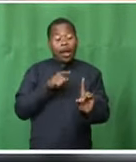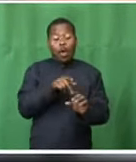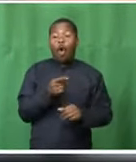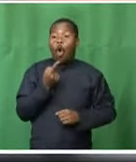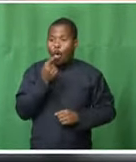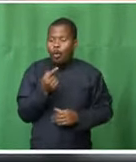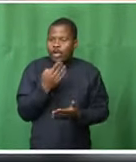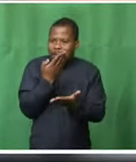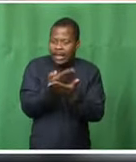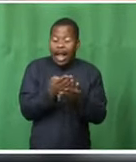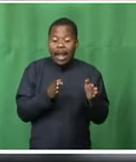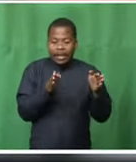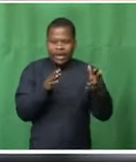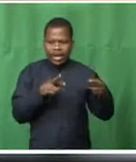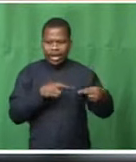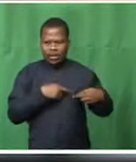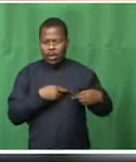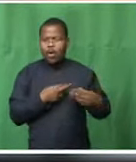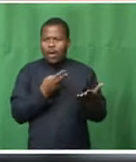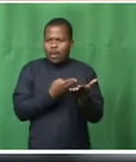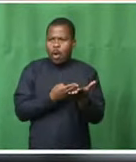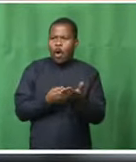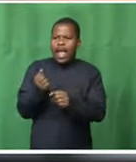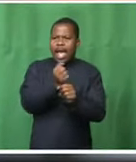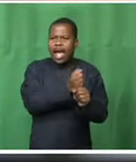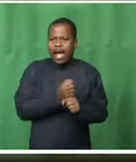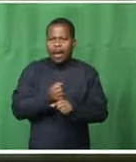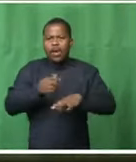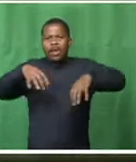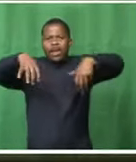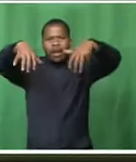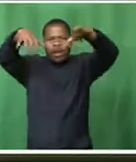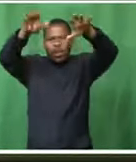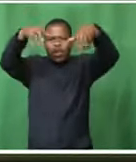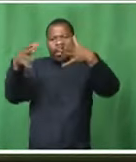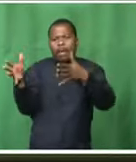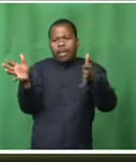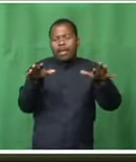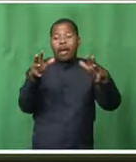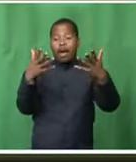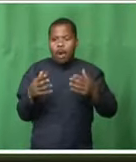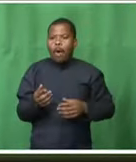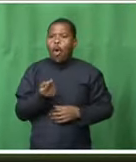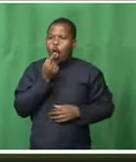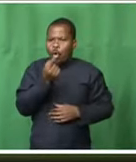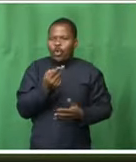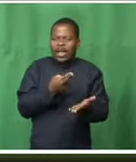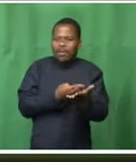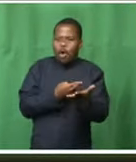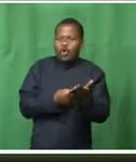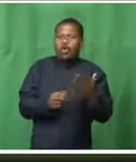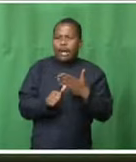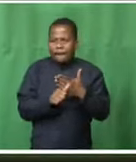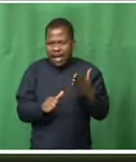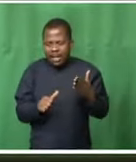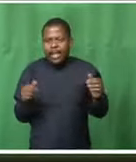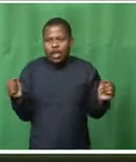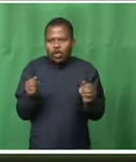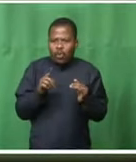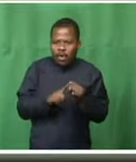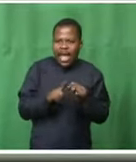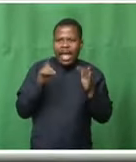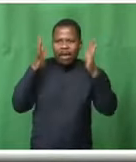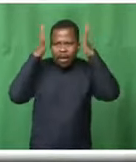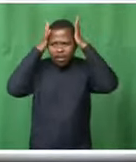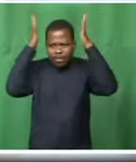lababuka simo selitulu khona eveni lase-Ivory Coast kuthi bamane babanike umbiko ukuthi simo selitulu sibanjani kuyo inyanga yenhlaba kanye